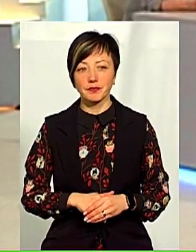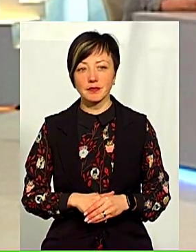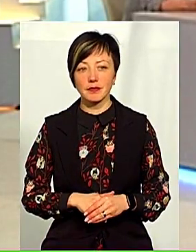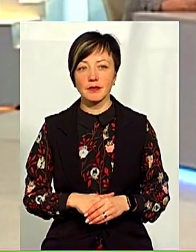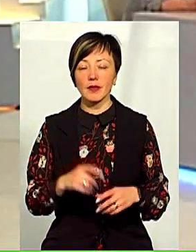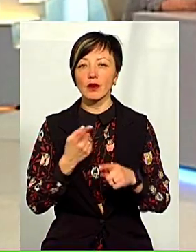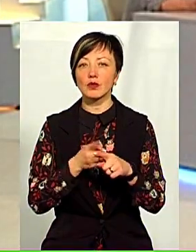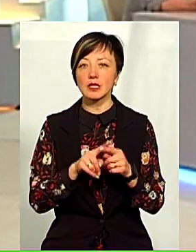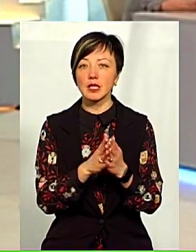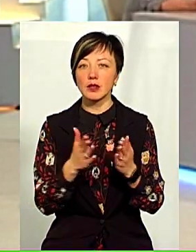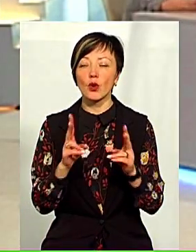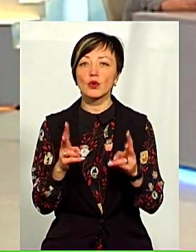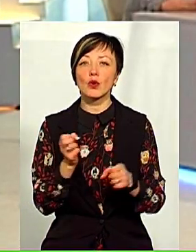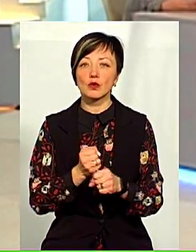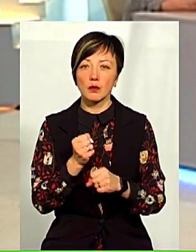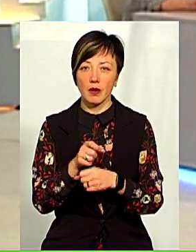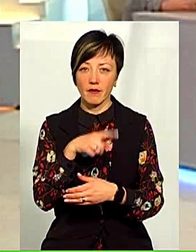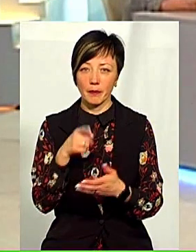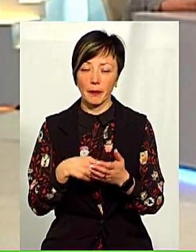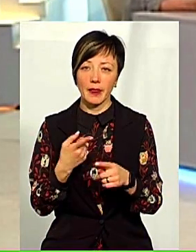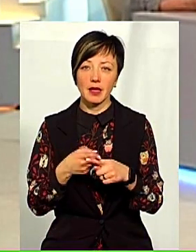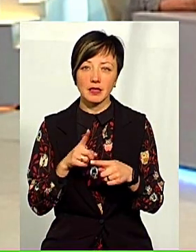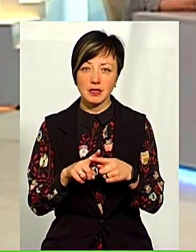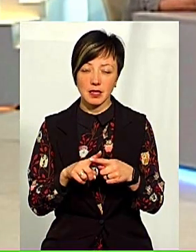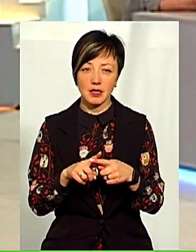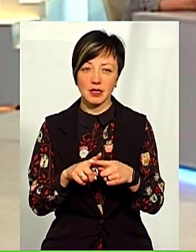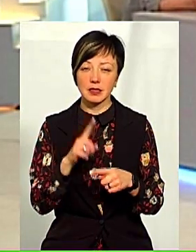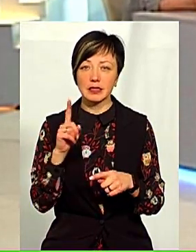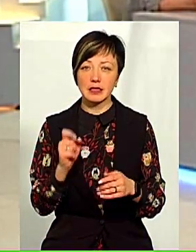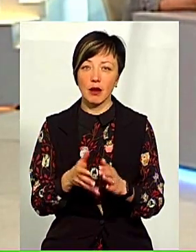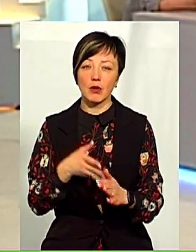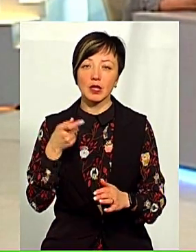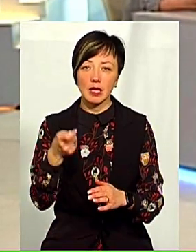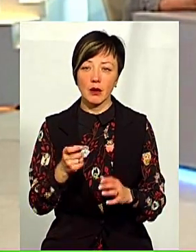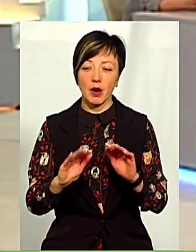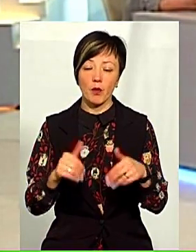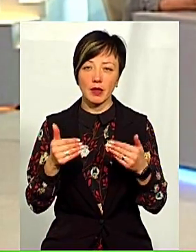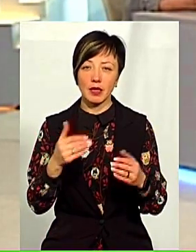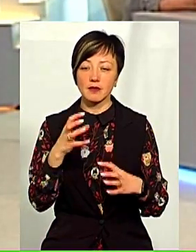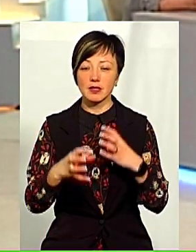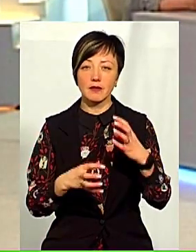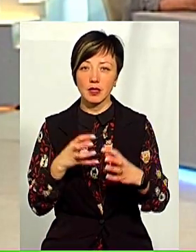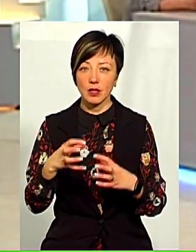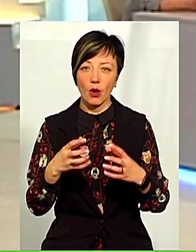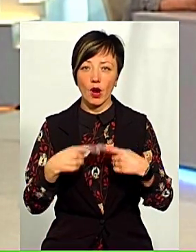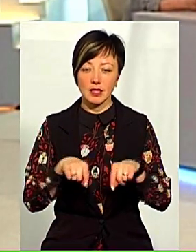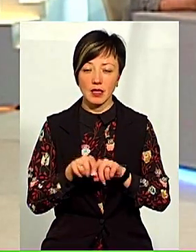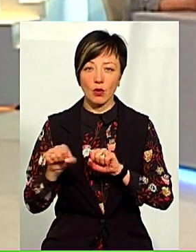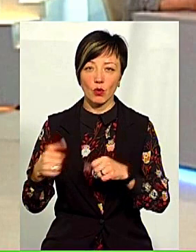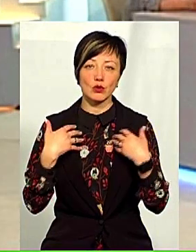оці листівочки, хто їх розробляв? Це за поданням або за рекомендаціями Всесвітньої охорони здоров'я.